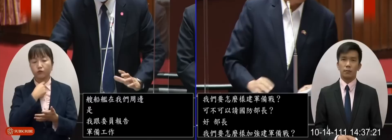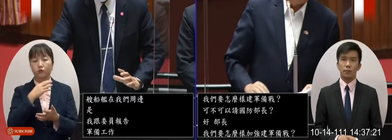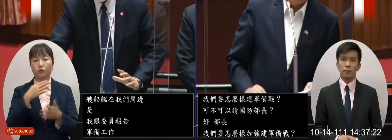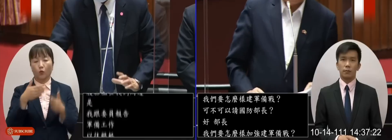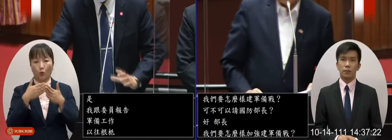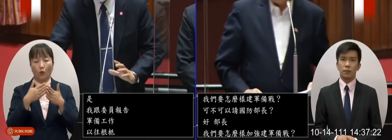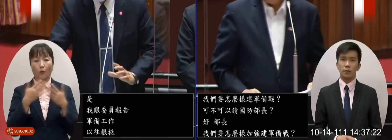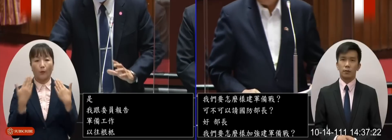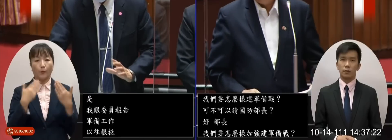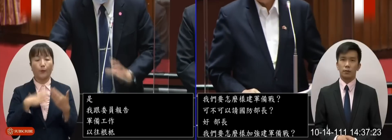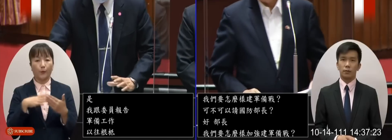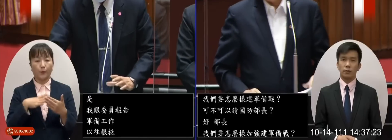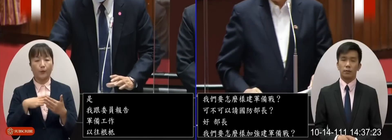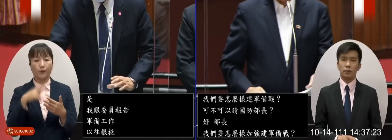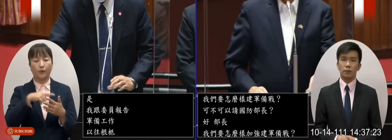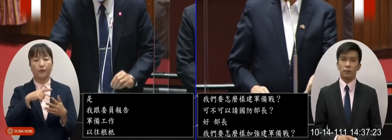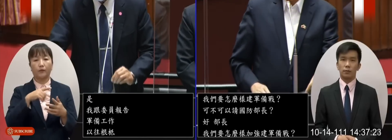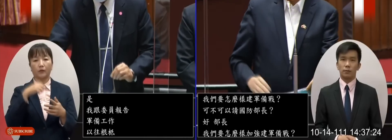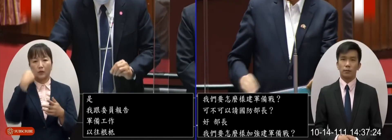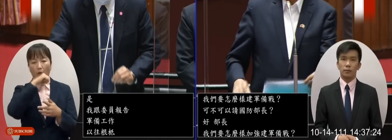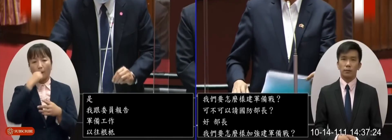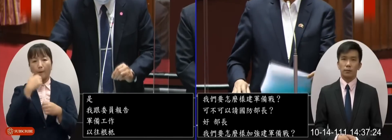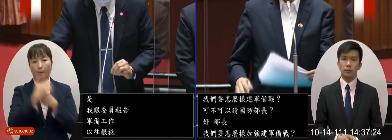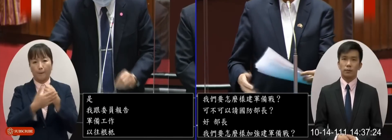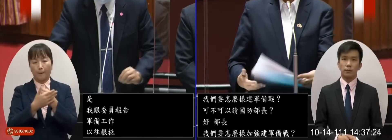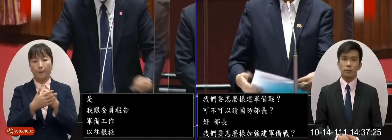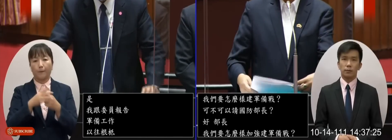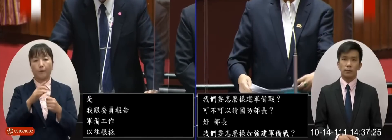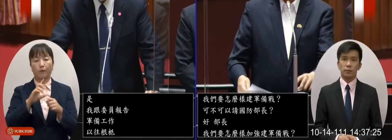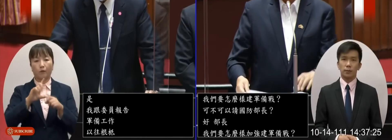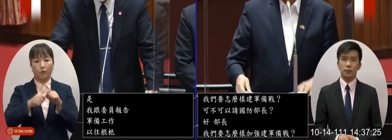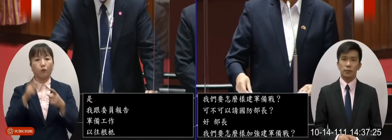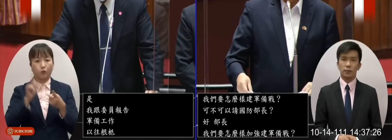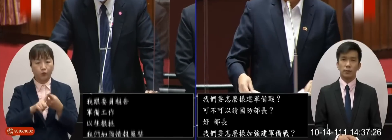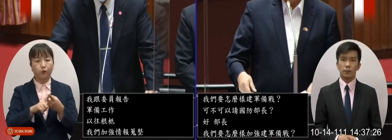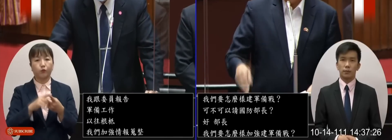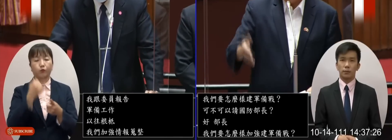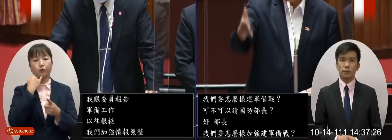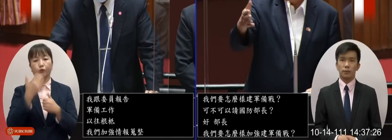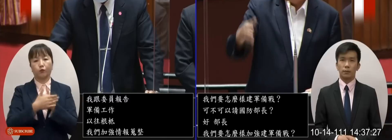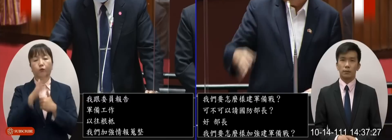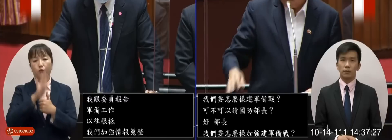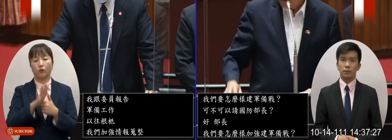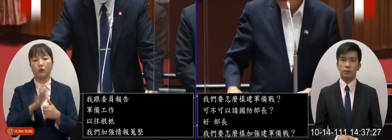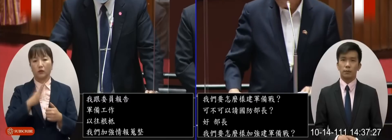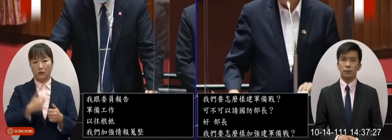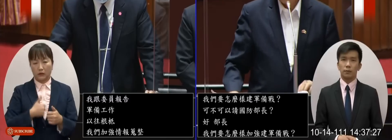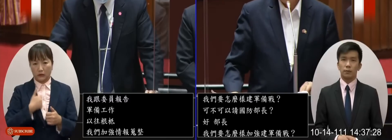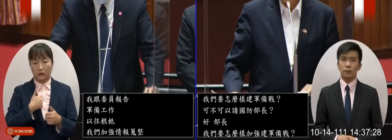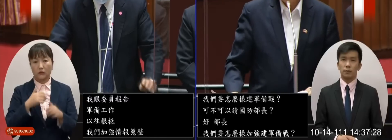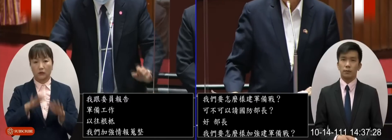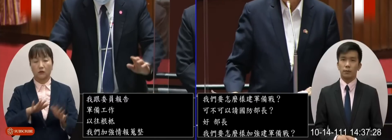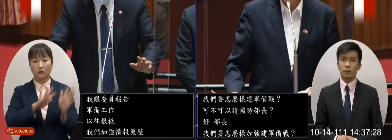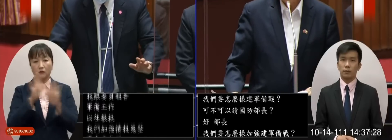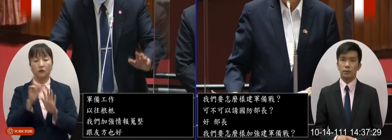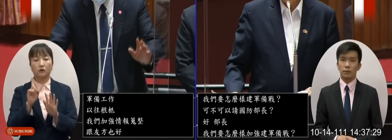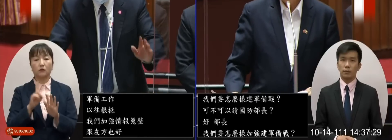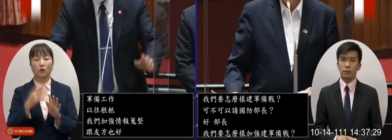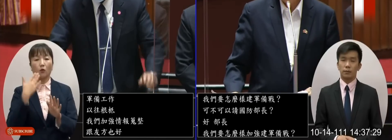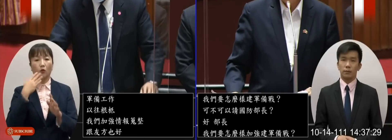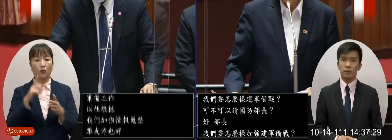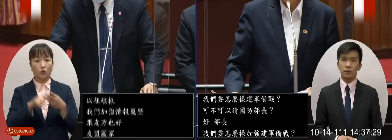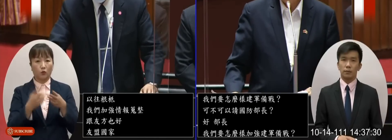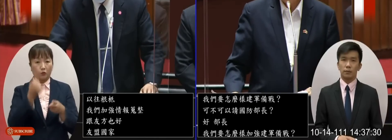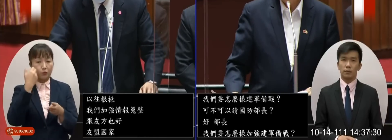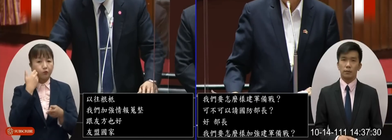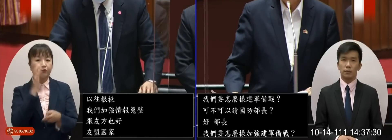话，对我们来讲的话，会反应的时间也会稍微要加强一点。但事实上，我现在跟委员报告，主动权